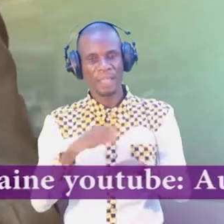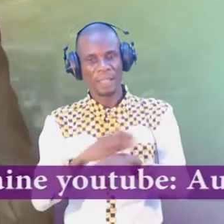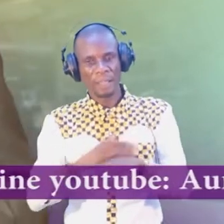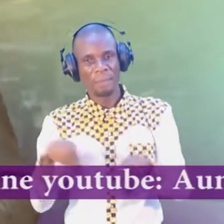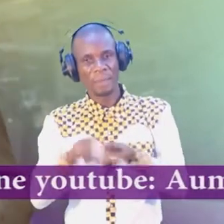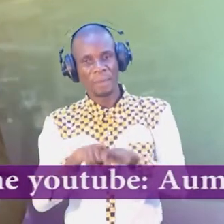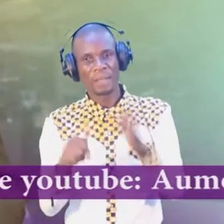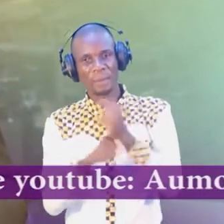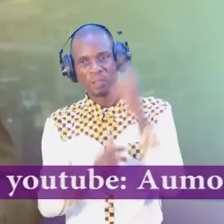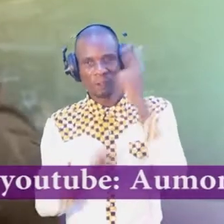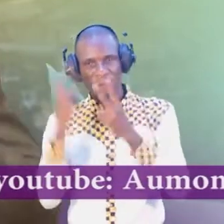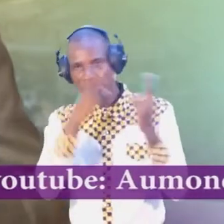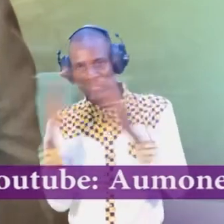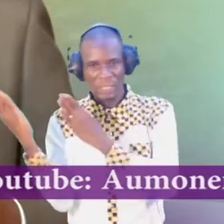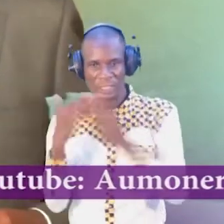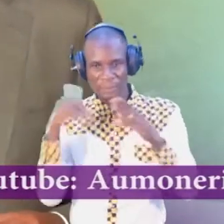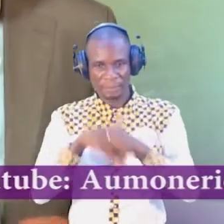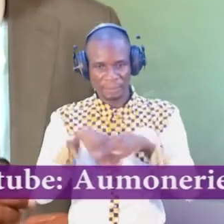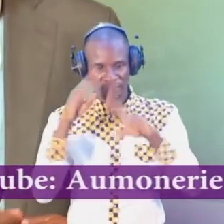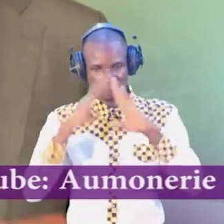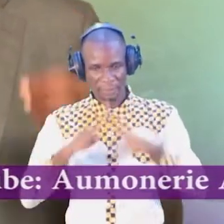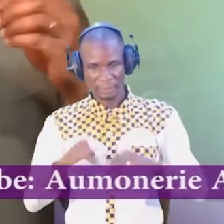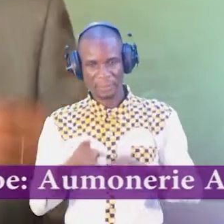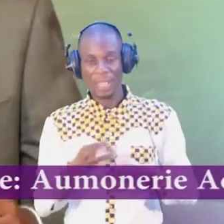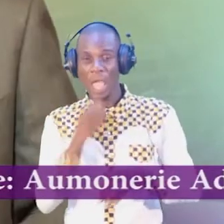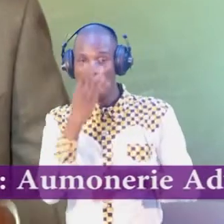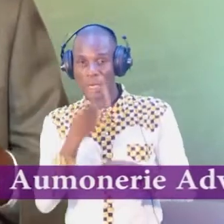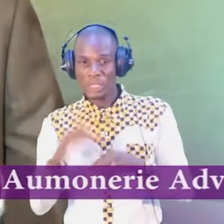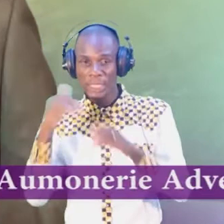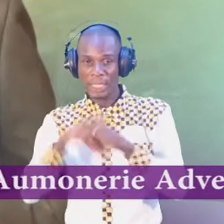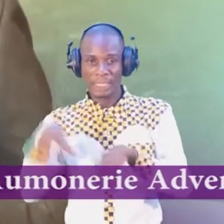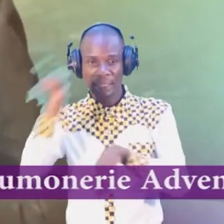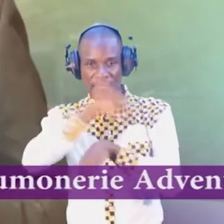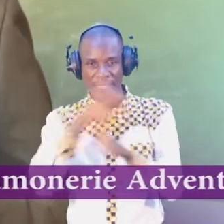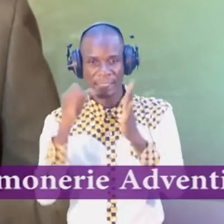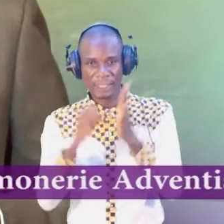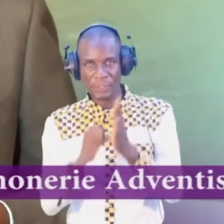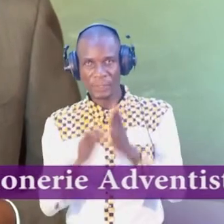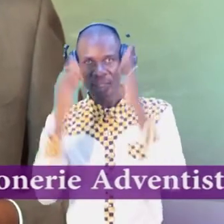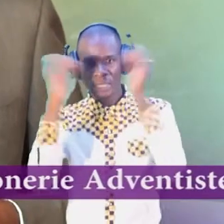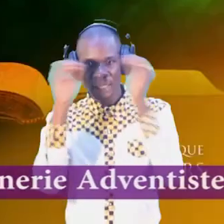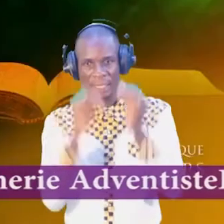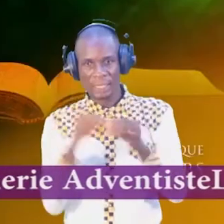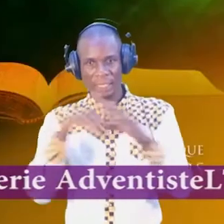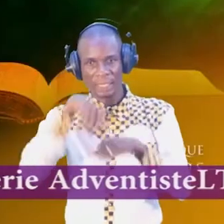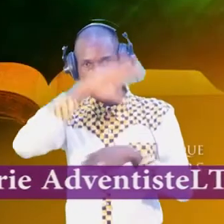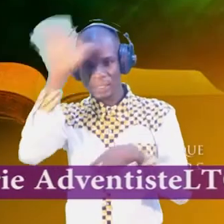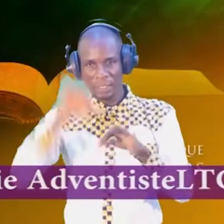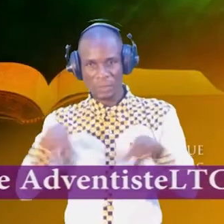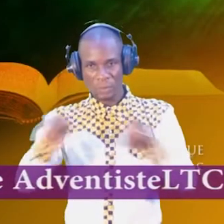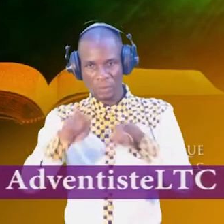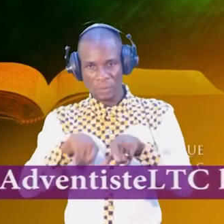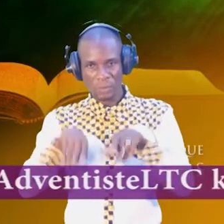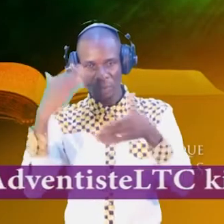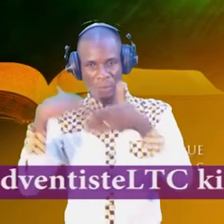moissi, et à la moumou de l'homme, et à la moumou de la moissi, et à la ngombe na yo, et à la mopaya, ou à zali paya yo. J'en